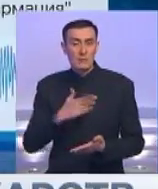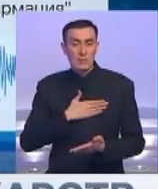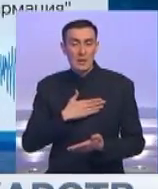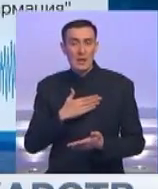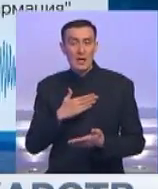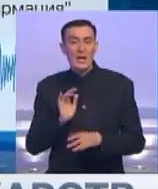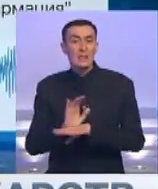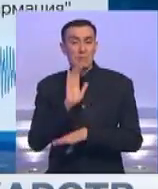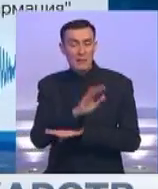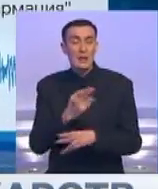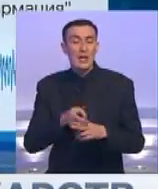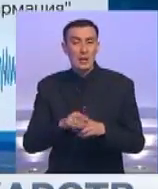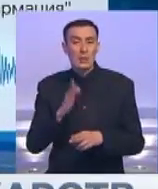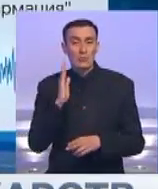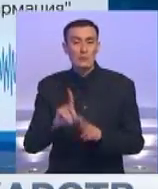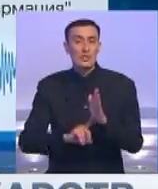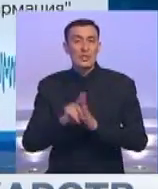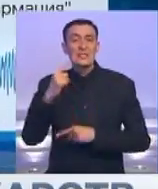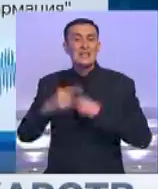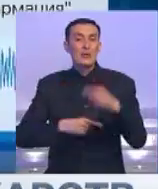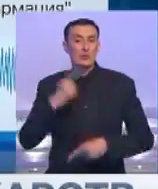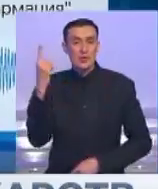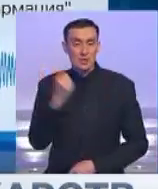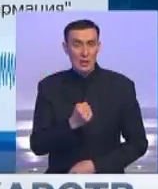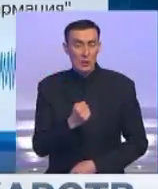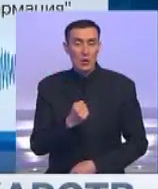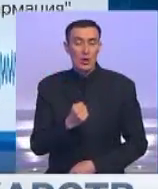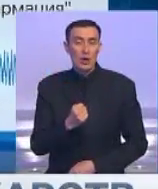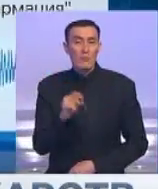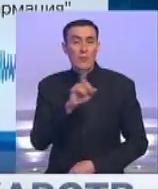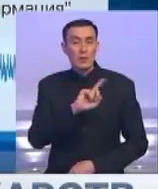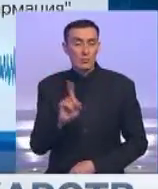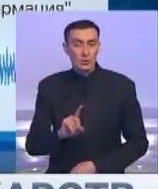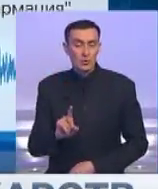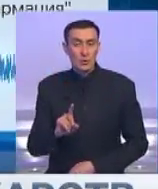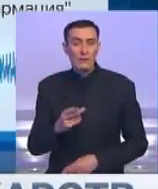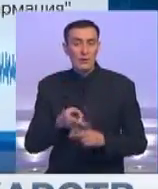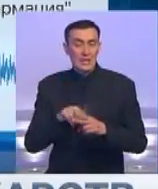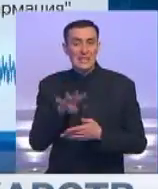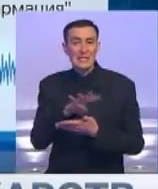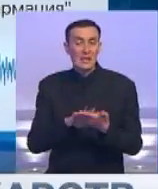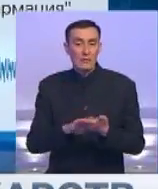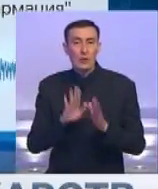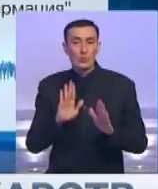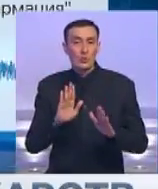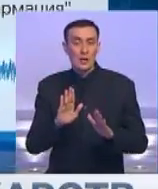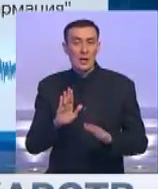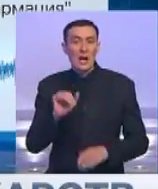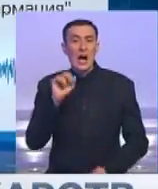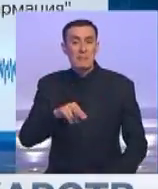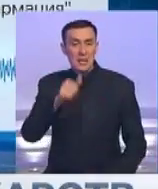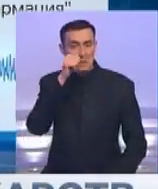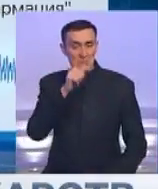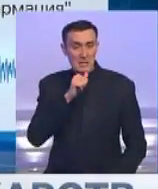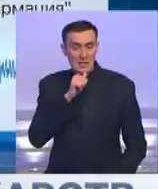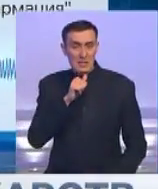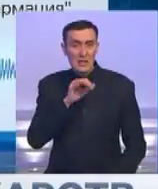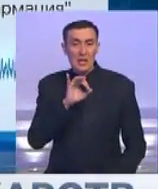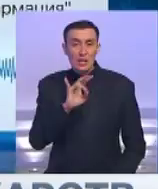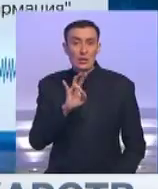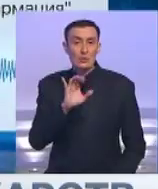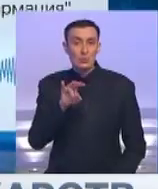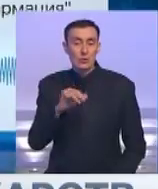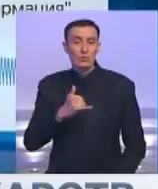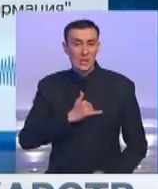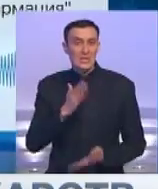отгрузили. Мы это все будем отгружать на следующей неделе, потому что они уже, то есть эта заявка пришла только на апрель месяц. С инсулинами у нас вообще все